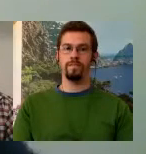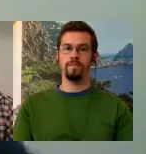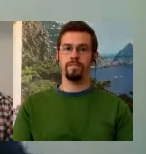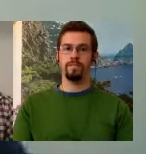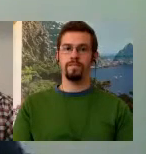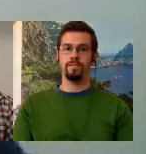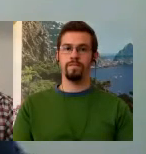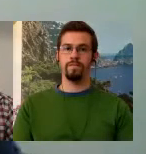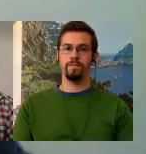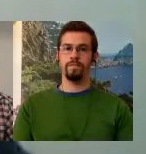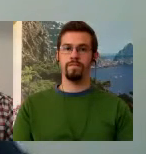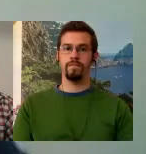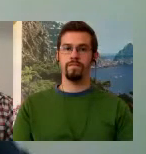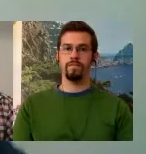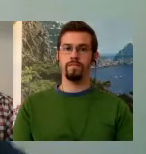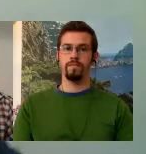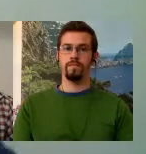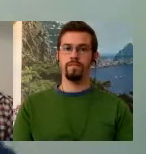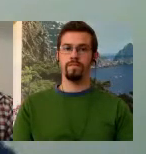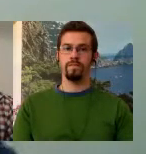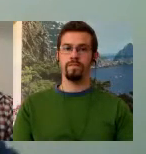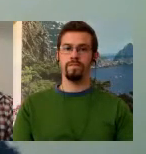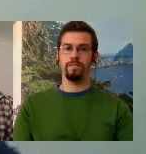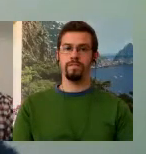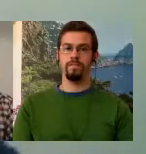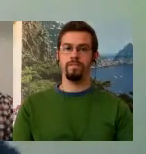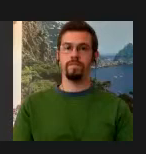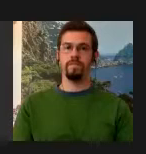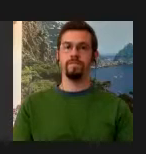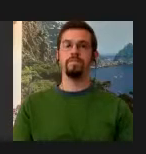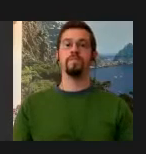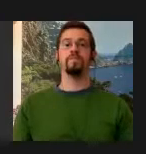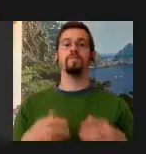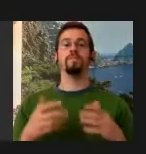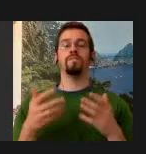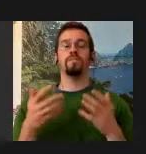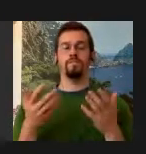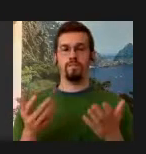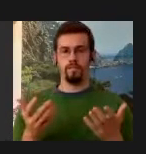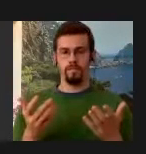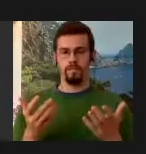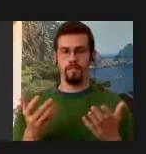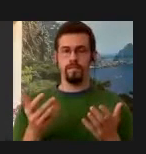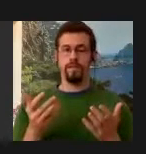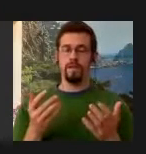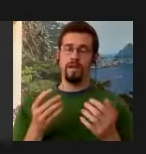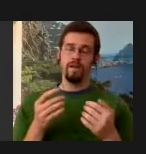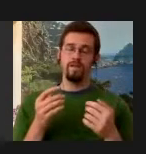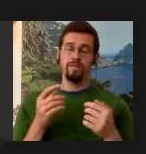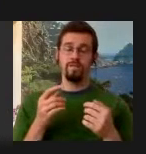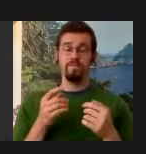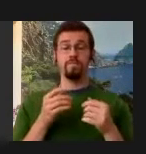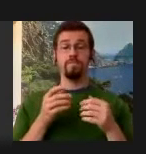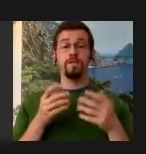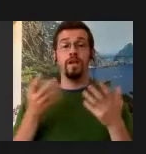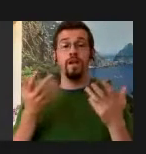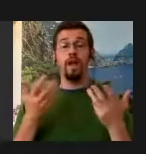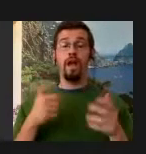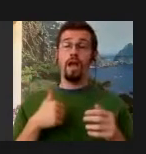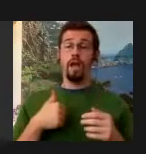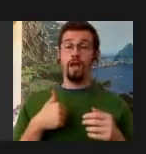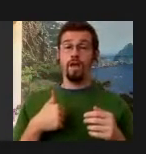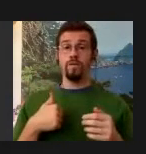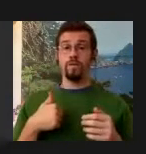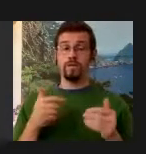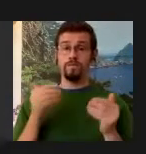أن أفرح هذه الطفلة. And so at last, so finally I want to tell you something which